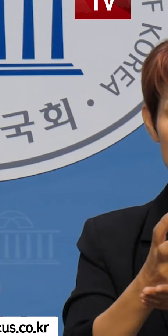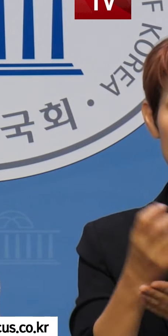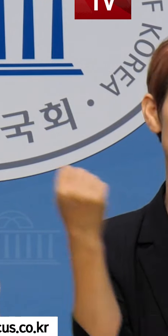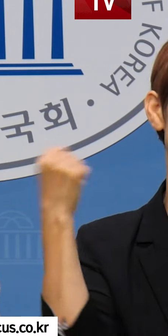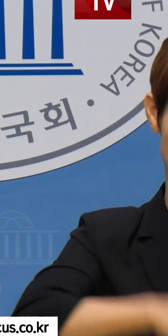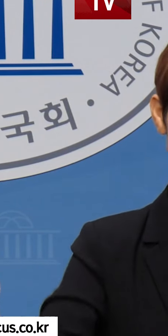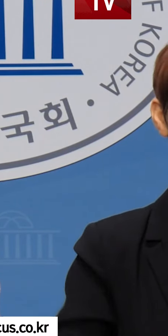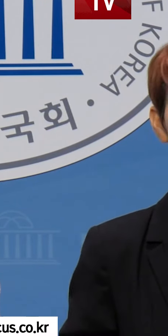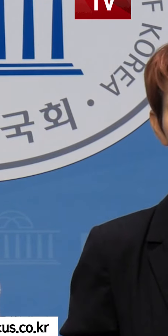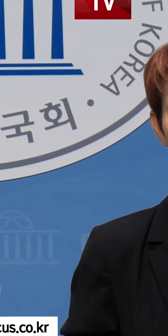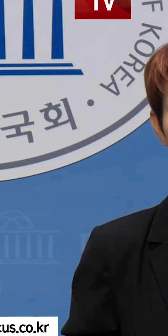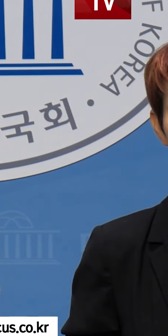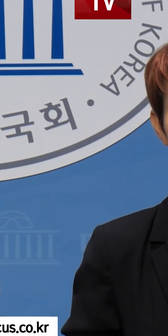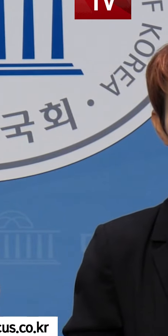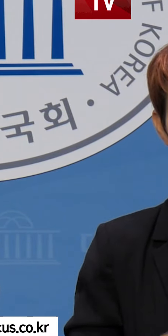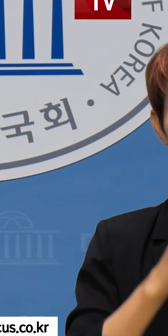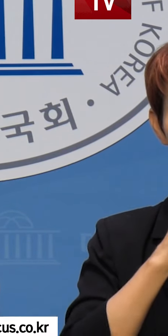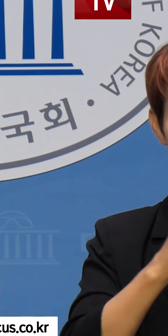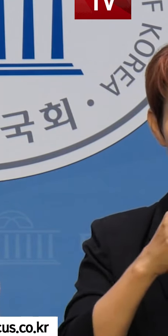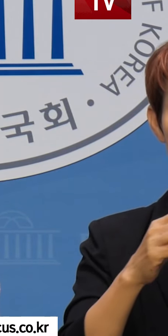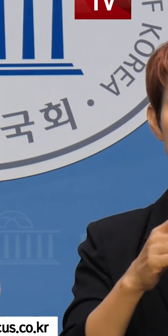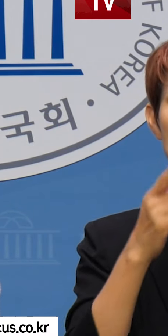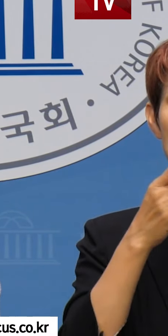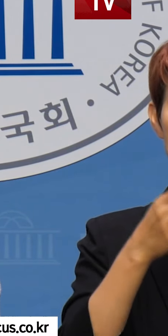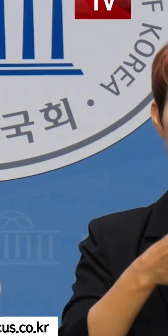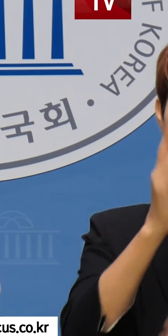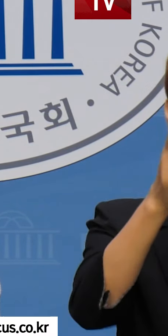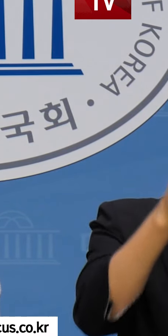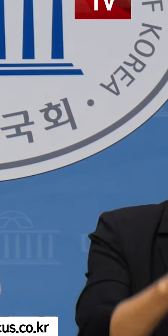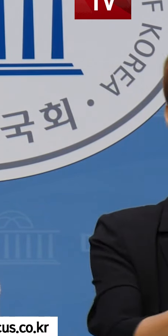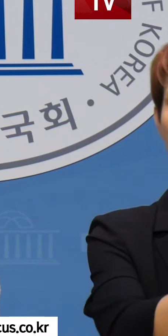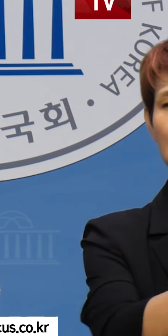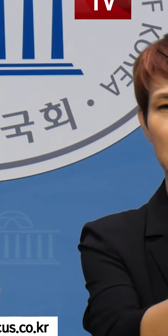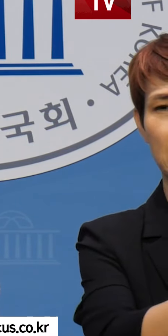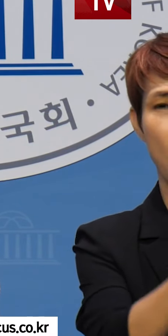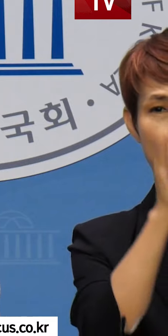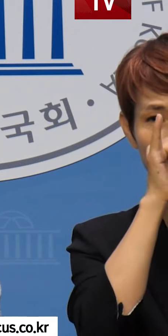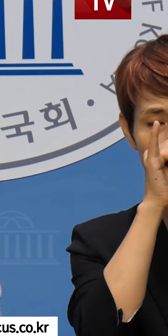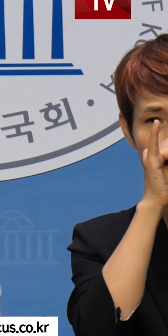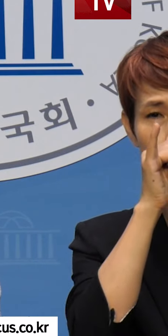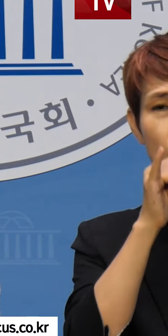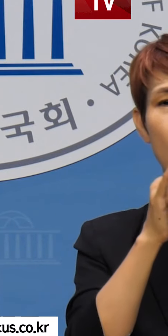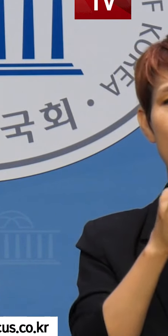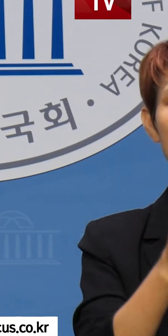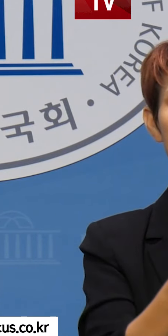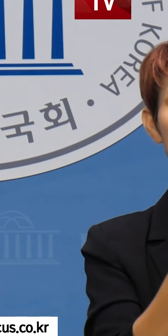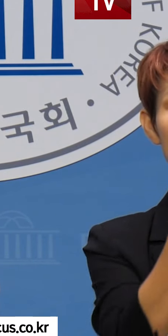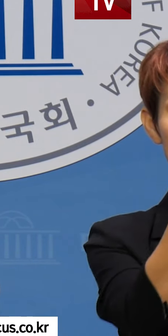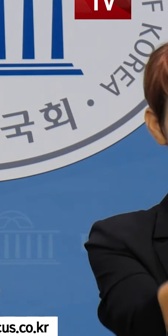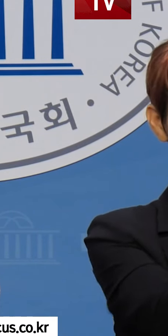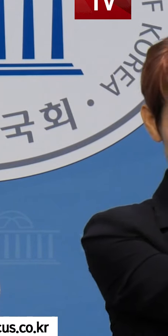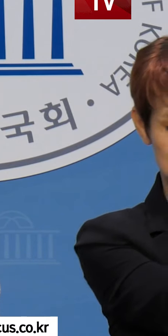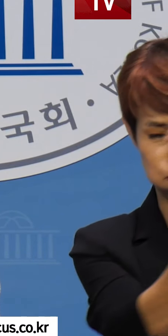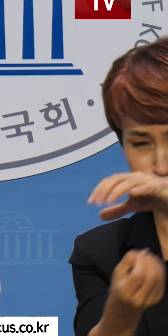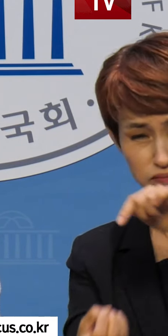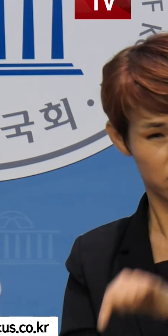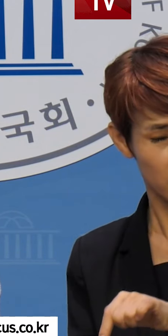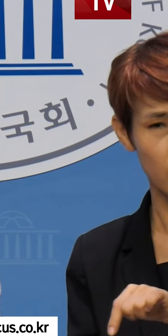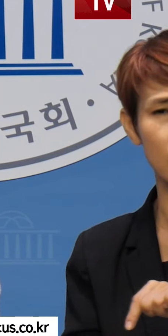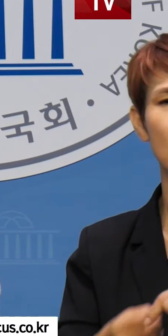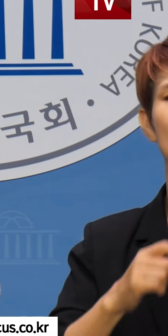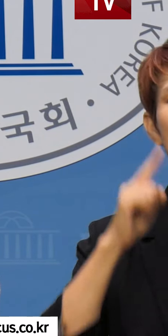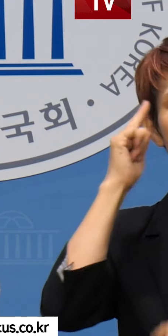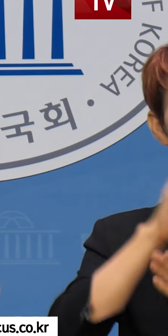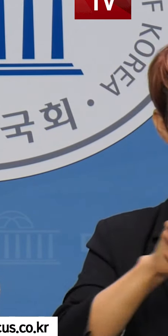행위입니다. 대북전단 살포와 대남 오물풍선으로는 자주 평화